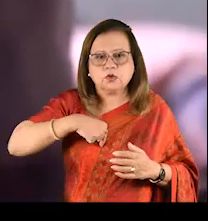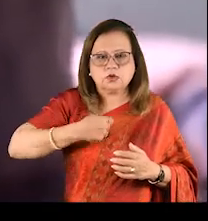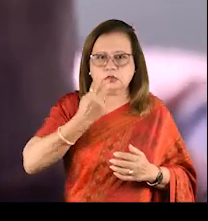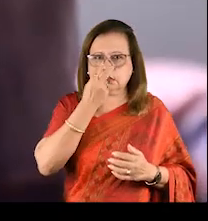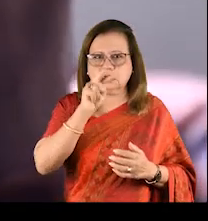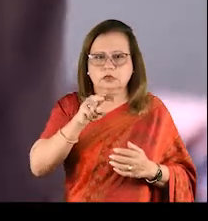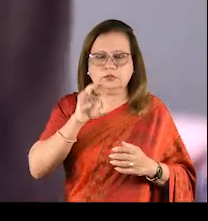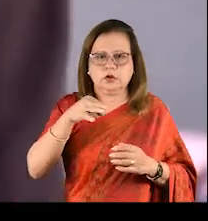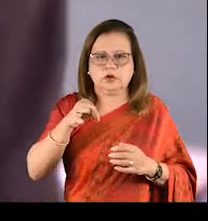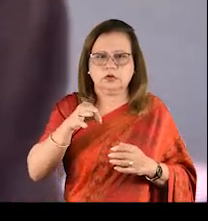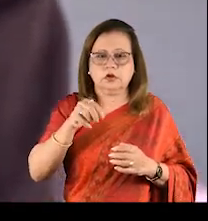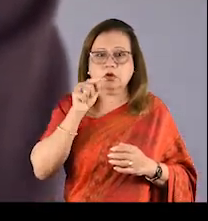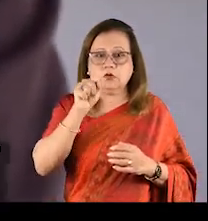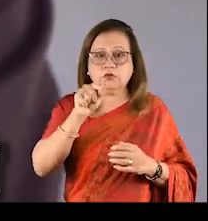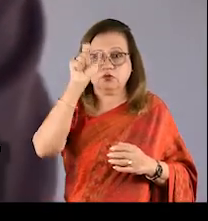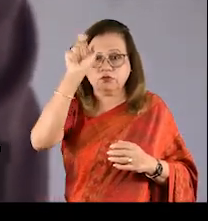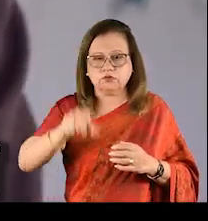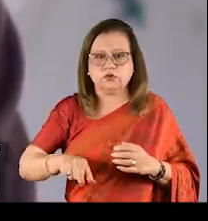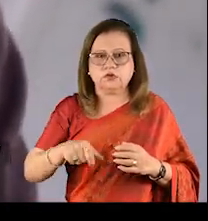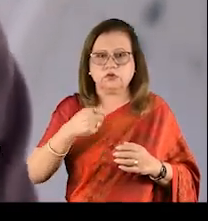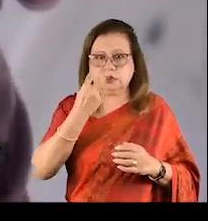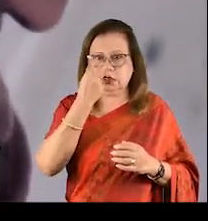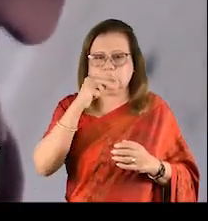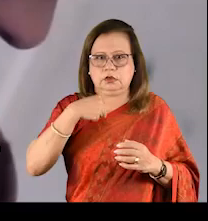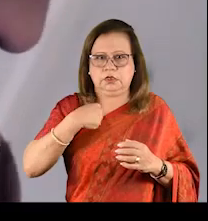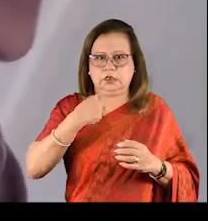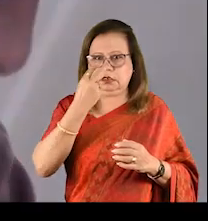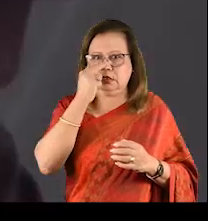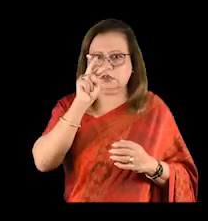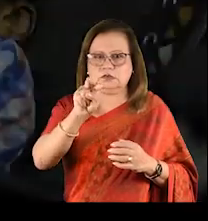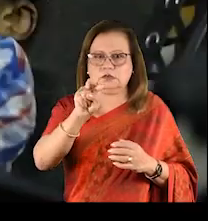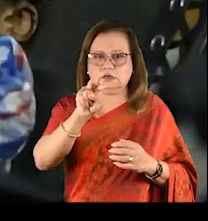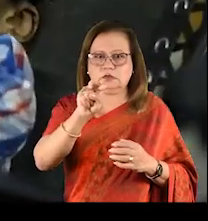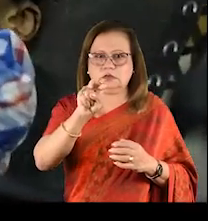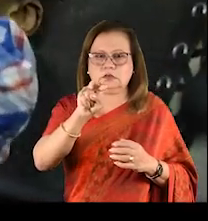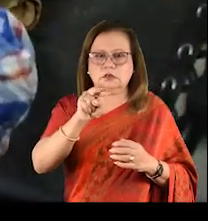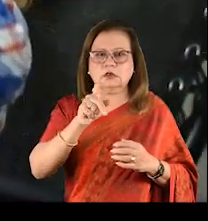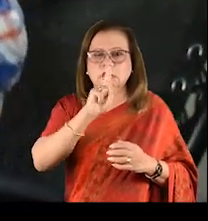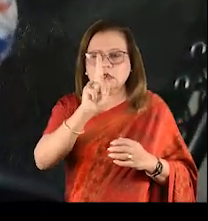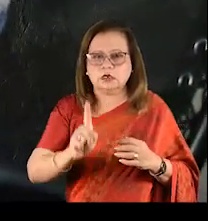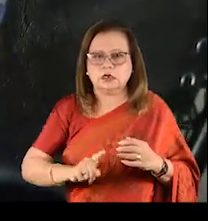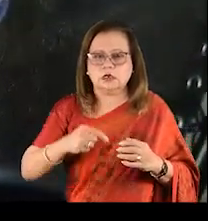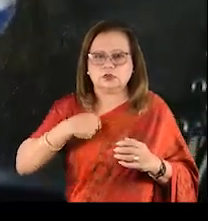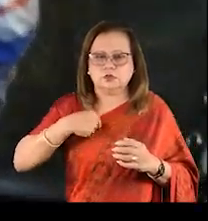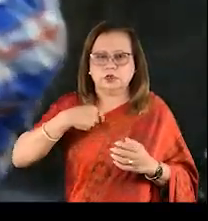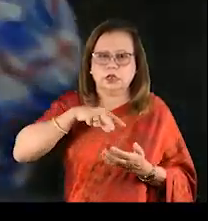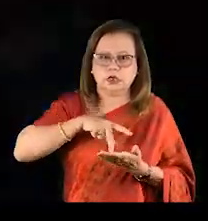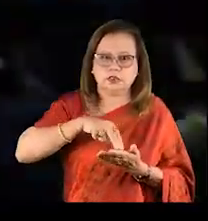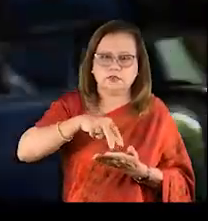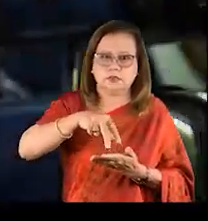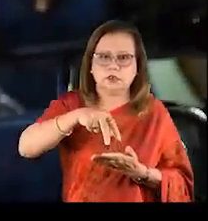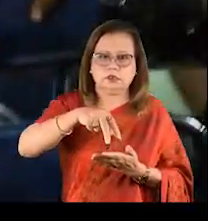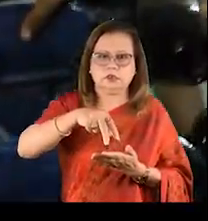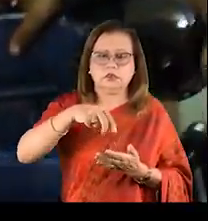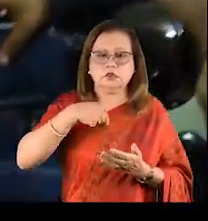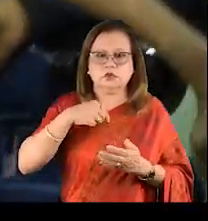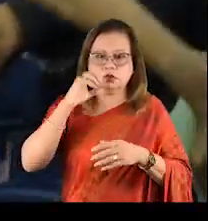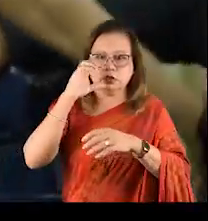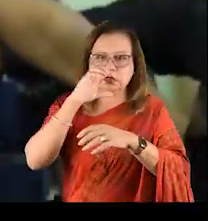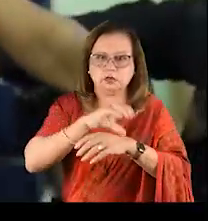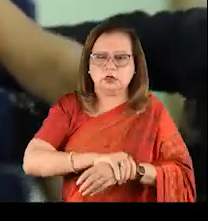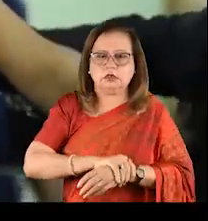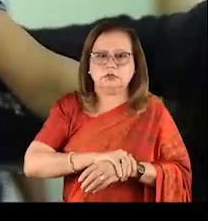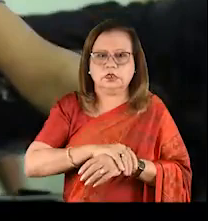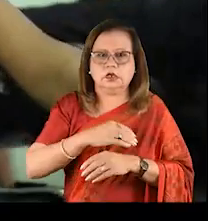मैं खुद ना देख पाऊं, पर वो देखता है मेरी नजरों से। लड़खड़ाए जो कदम मेरे तो थामता है मेरा